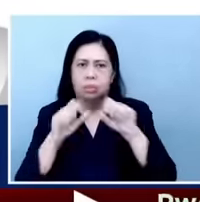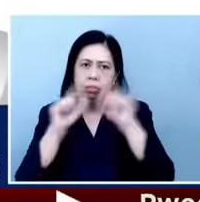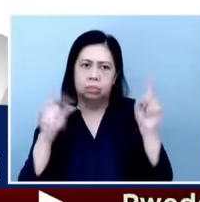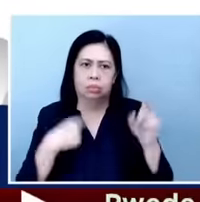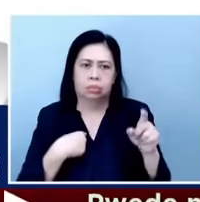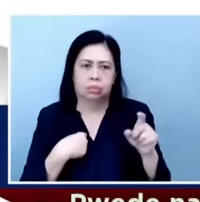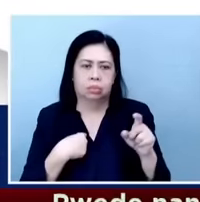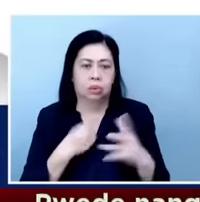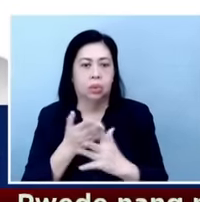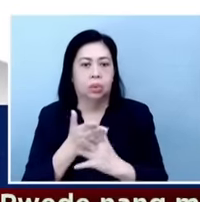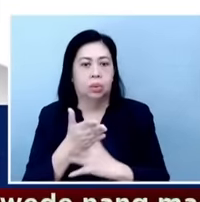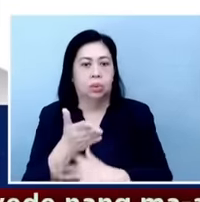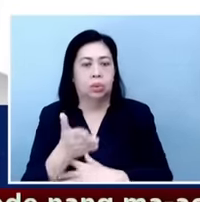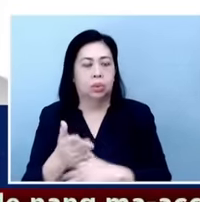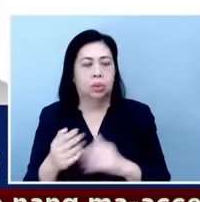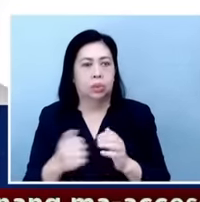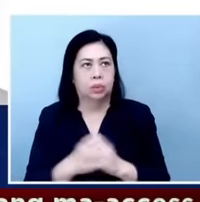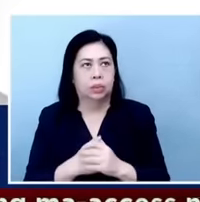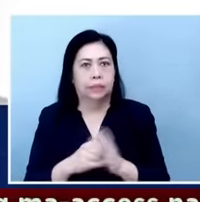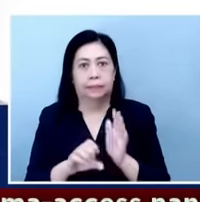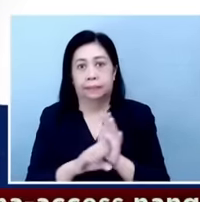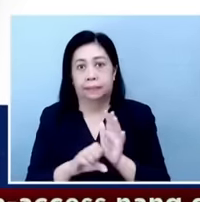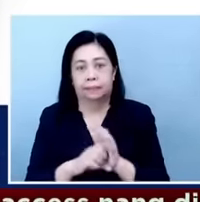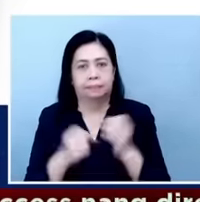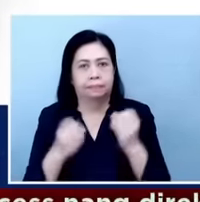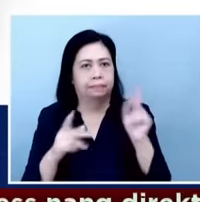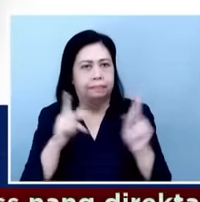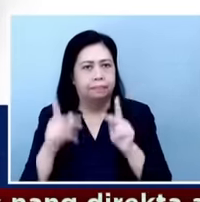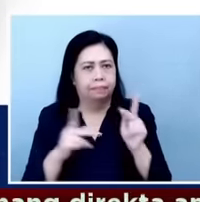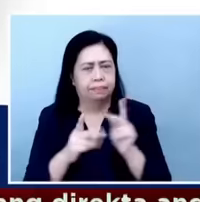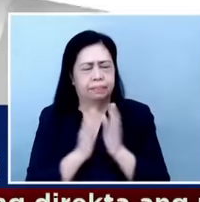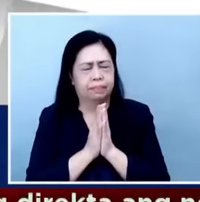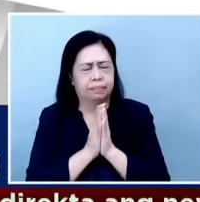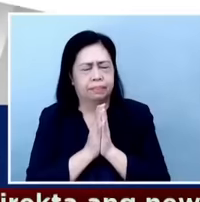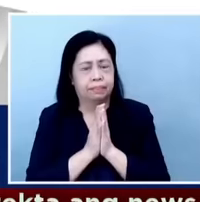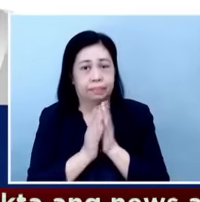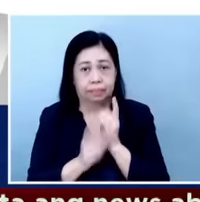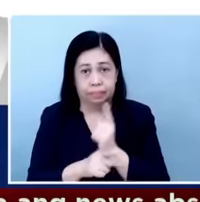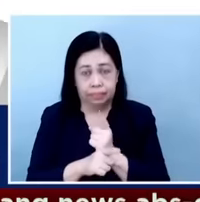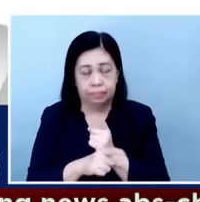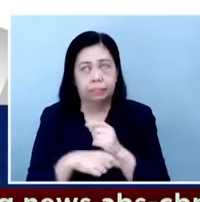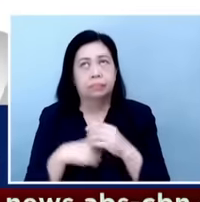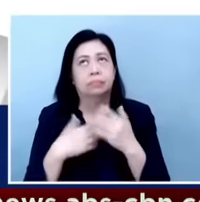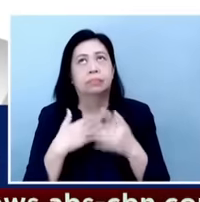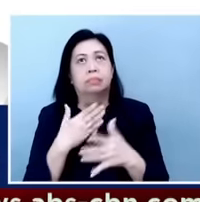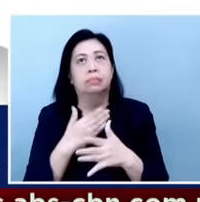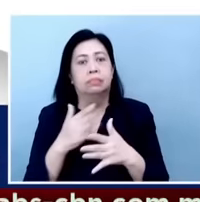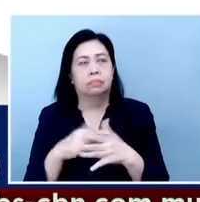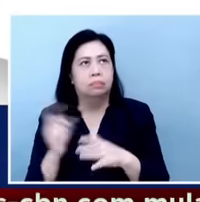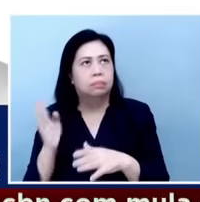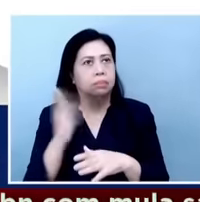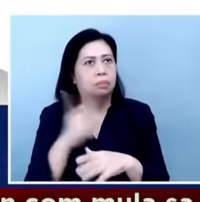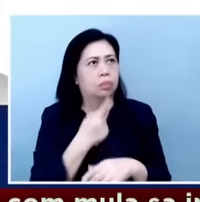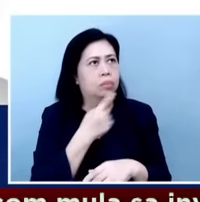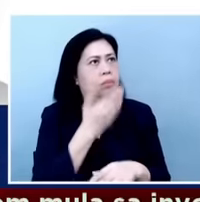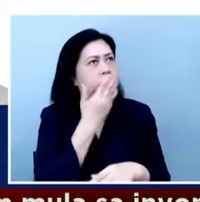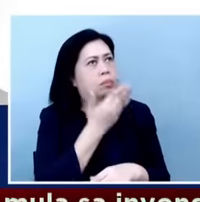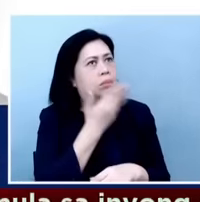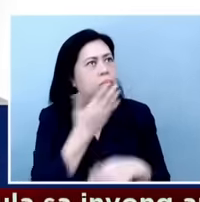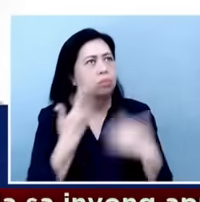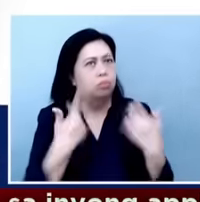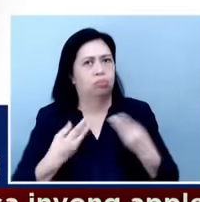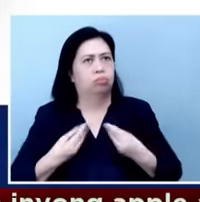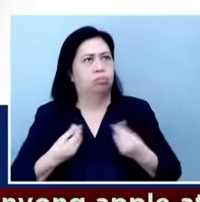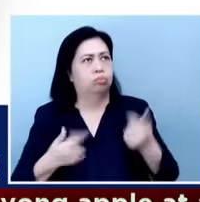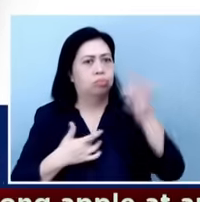true. May maraming tao humihiling ng panalangin. And then babalik sila, Father, salamat po, wala na akong